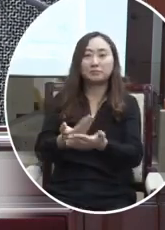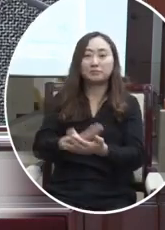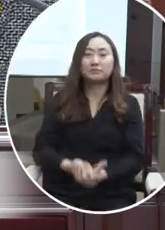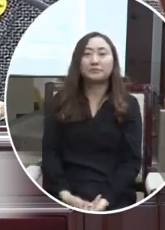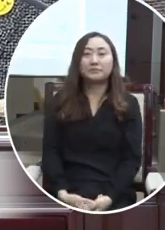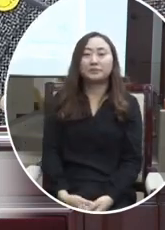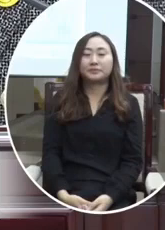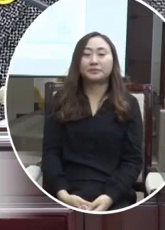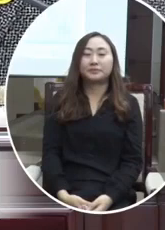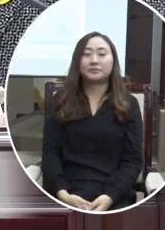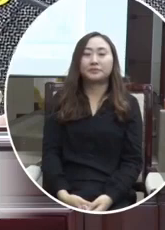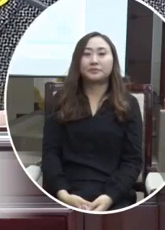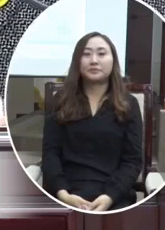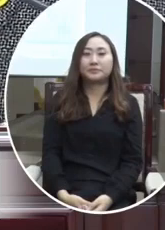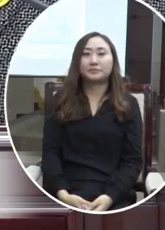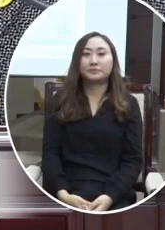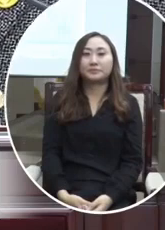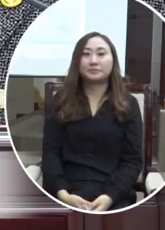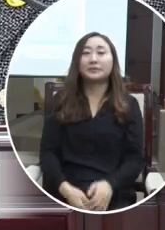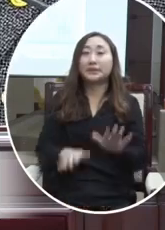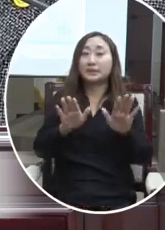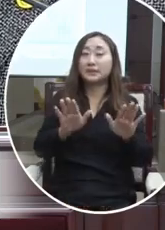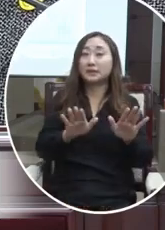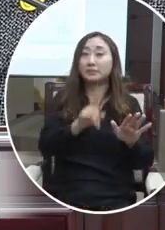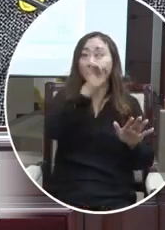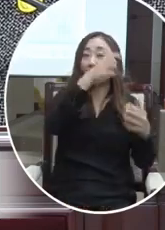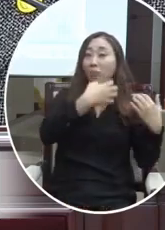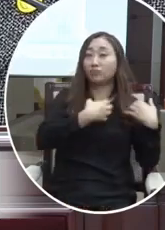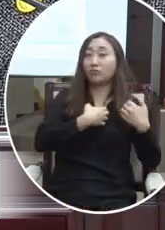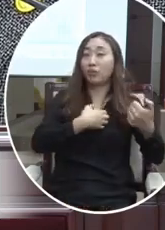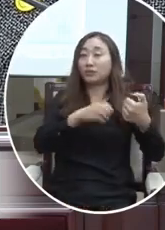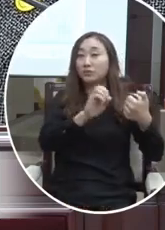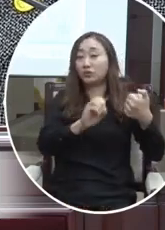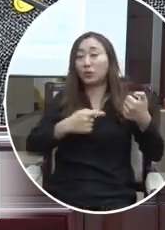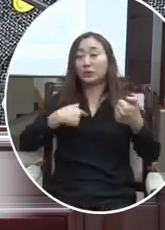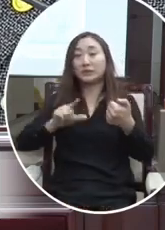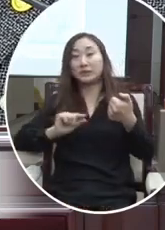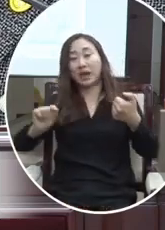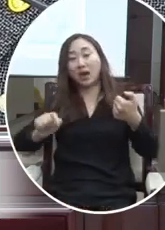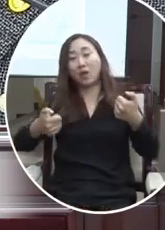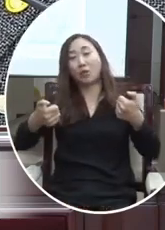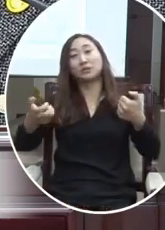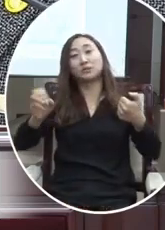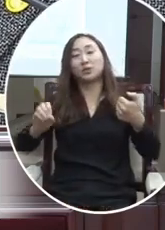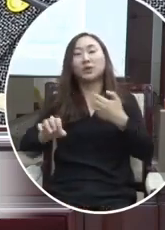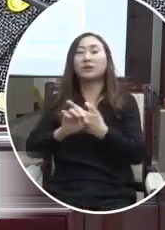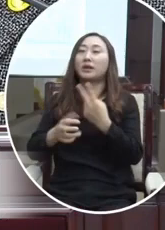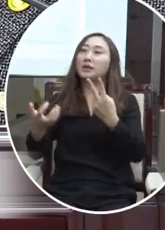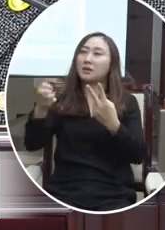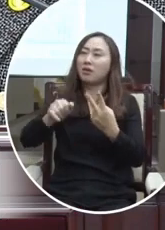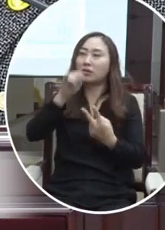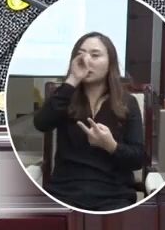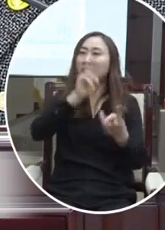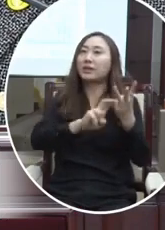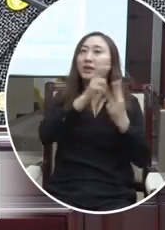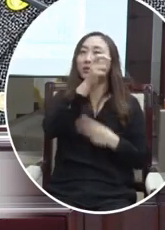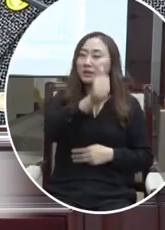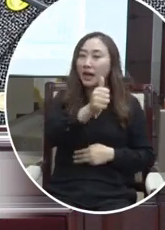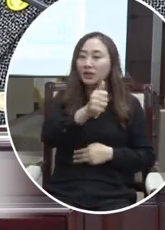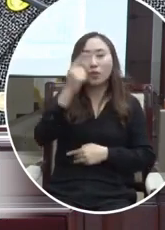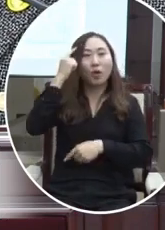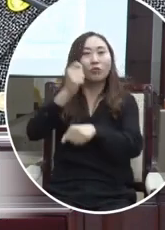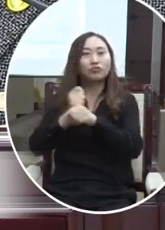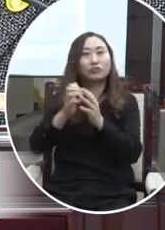답변 부탁드립니다. 예, 지금 이게 이제 국비 50%, 우리 지방비 50% 해서 2억이거든요. 그래서 센터장 한